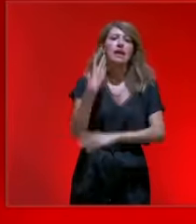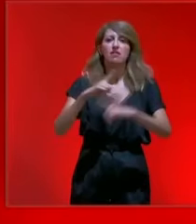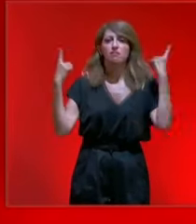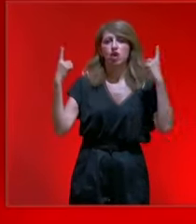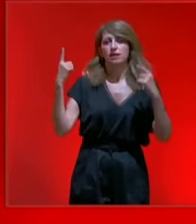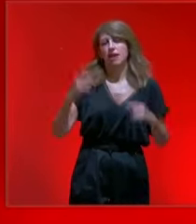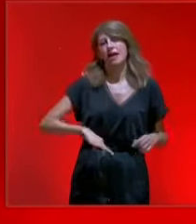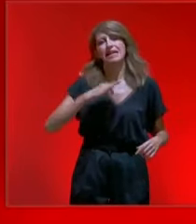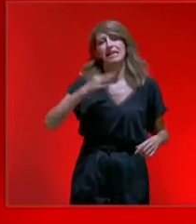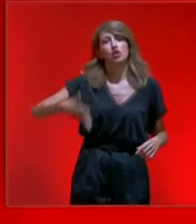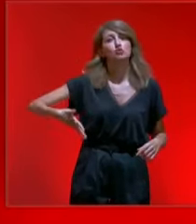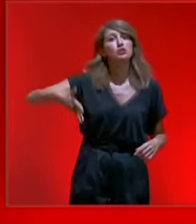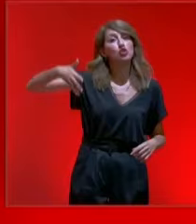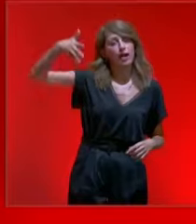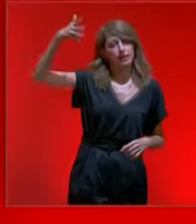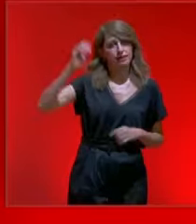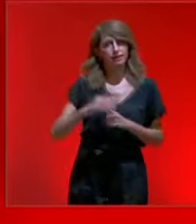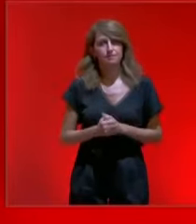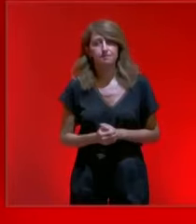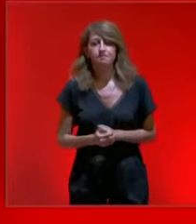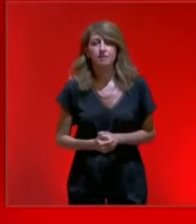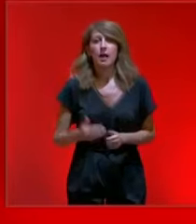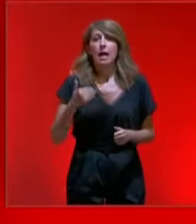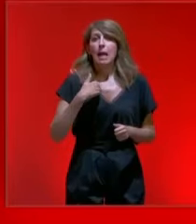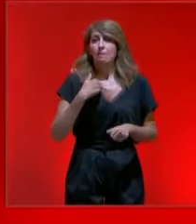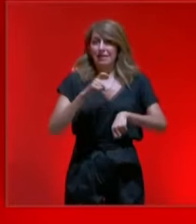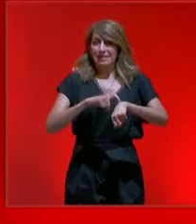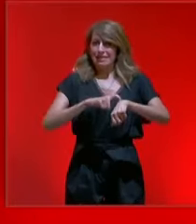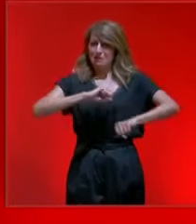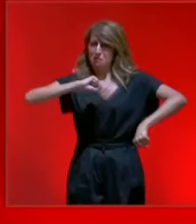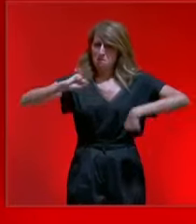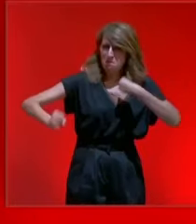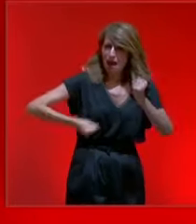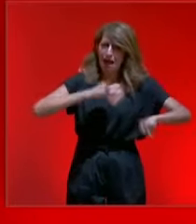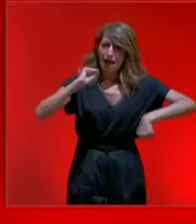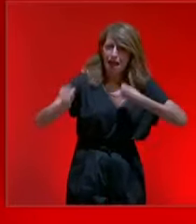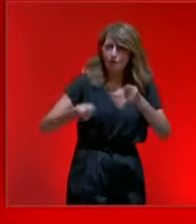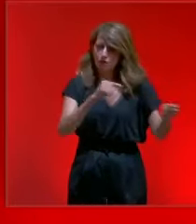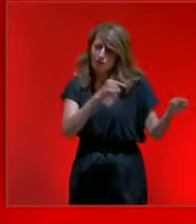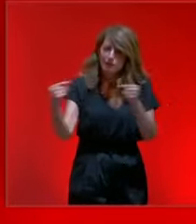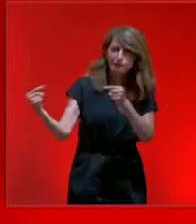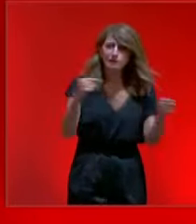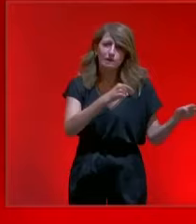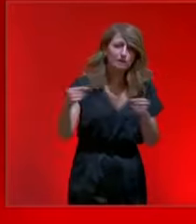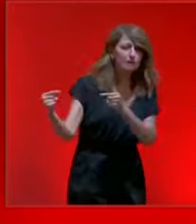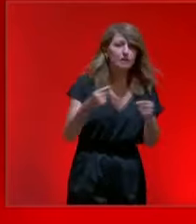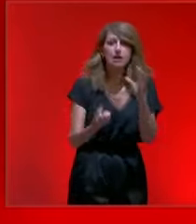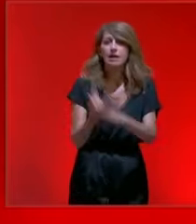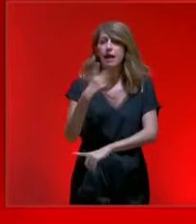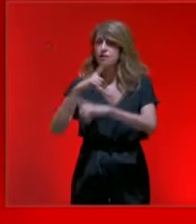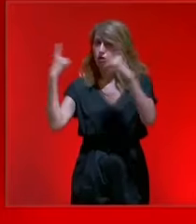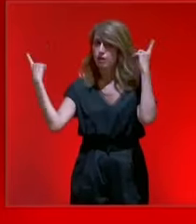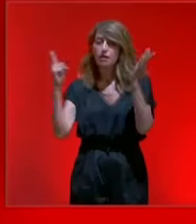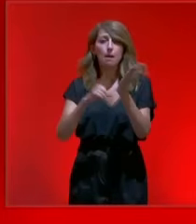Όταν μπαίνουμε στη μάχη την πολιτική, οφείλουμε να ανιχνεύσουμε και να αξιολογήσουμε